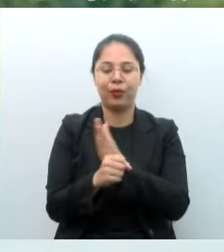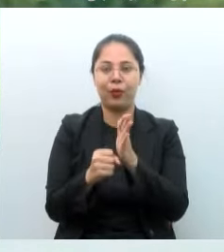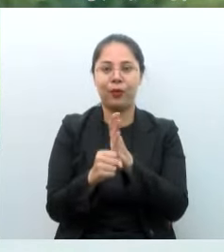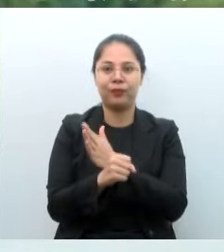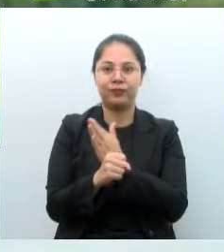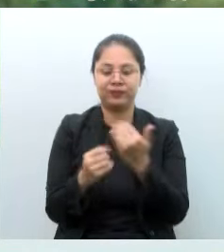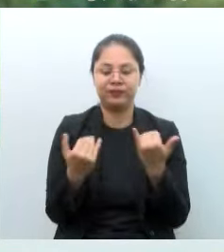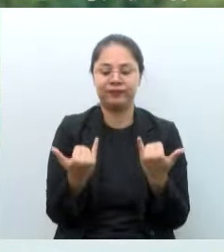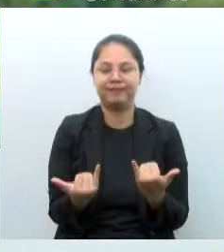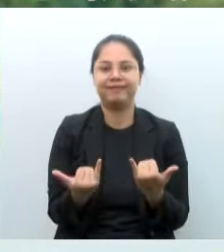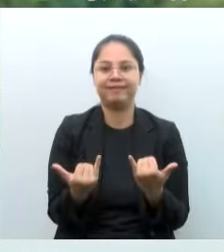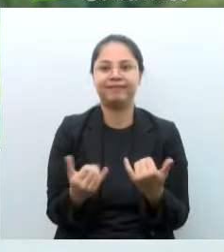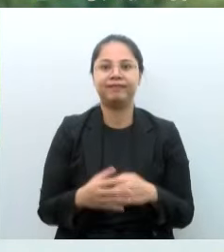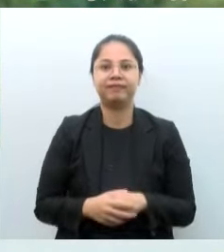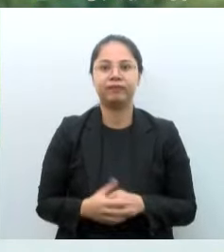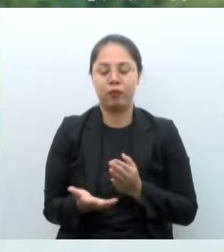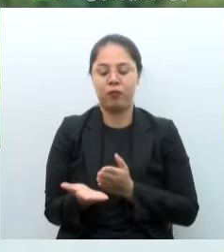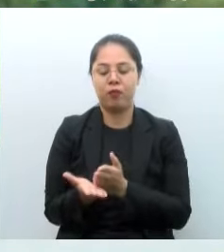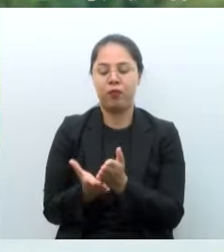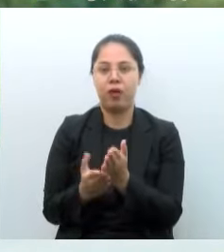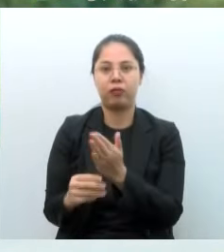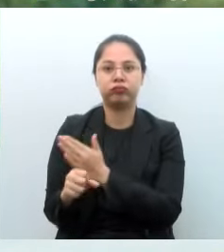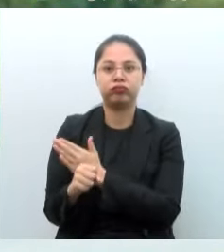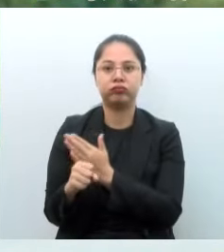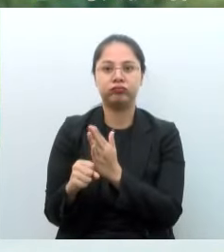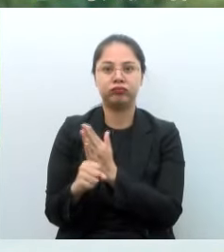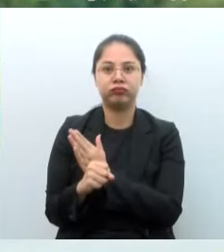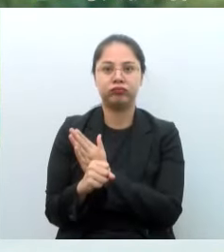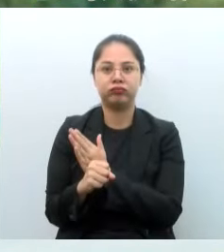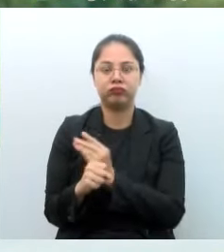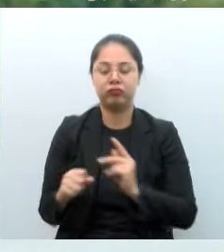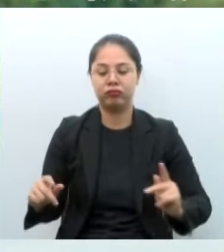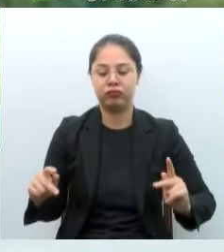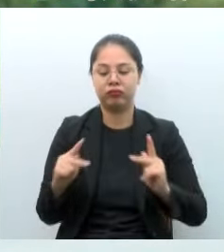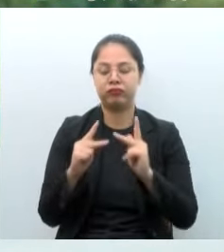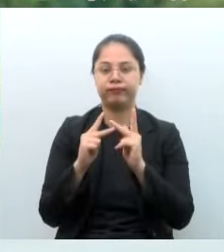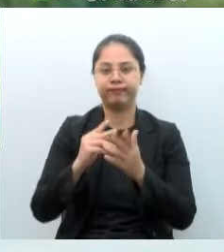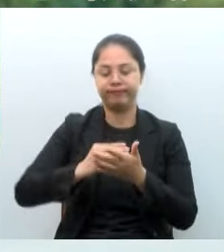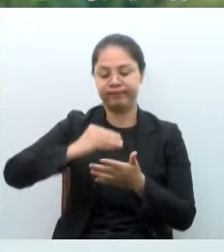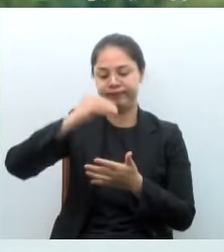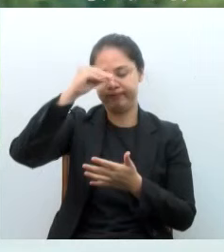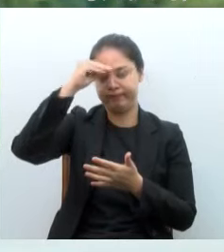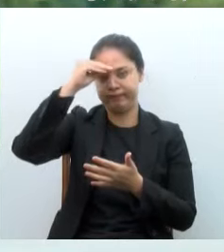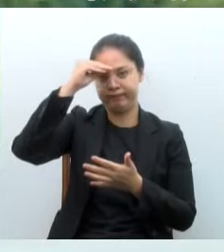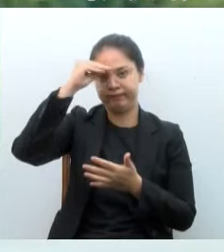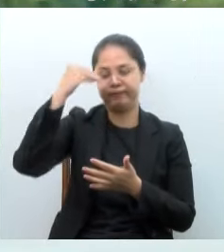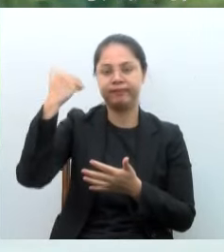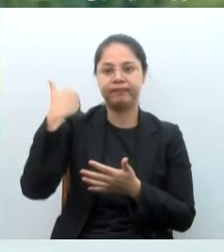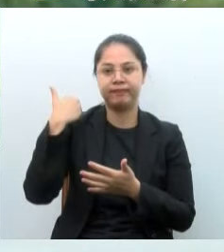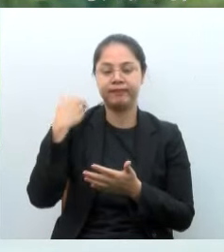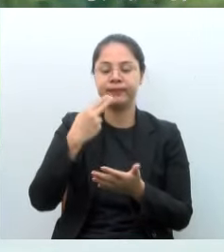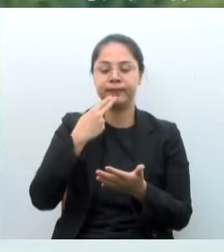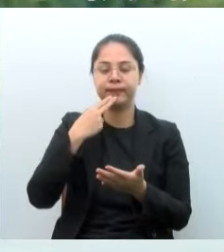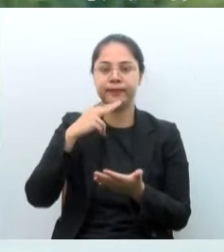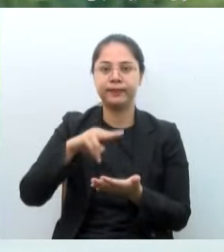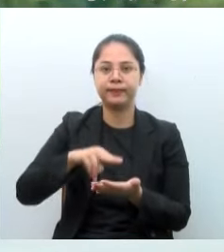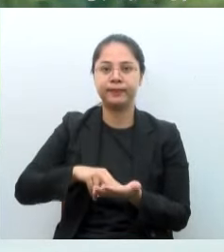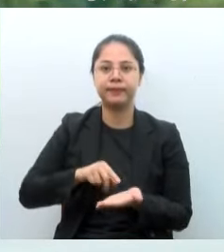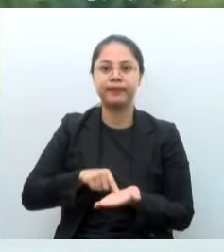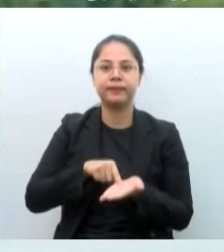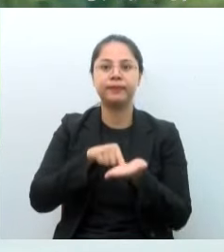ดแล้วนะครับว่าเรื่องธุรการนั้นนะครับทางสำนักงานคณะกรรมการการศึกษาพื้นฐานเองนะครับเราก็ได้มีหนังสือบอกแน